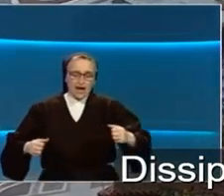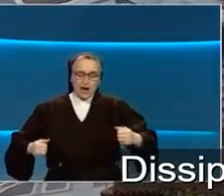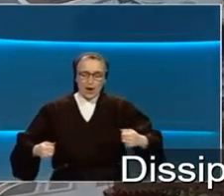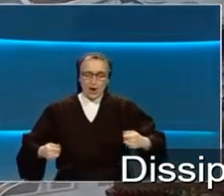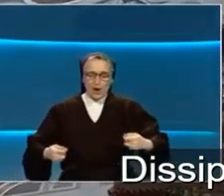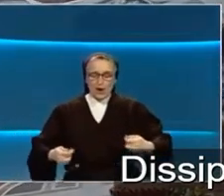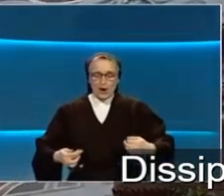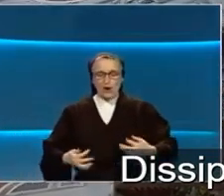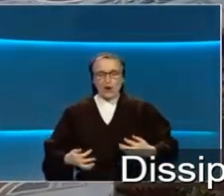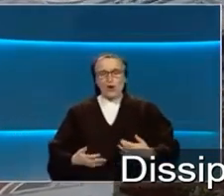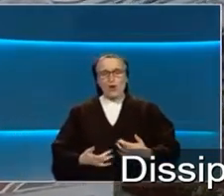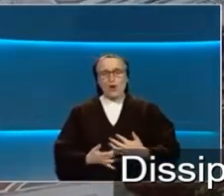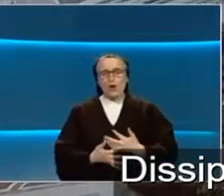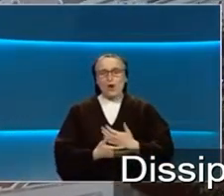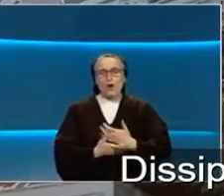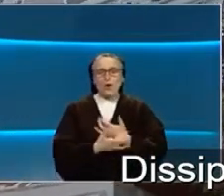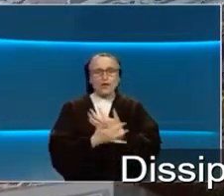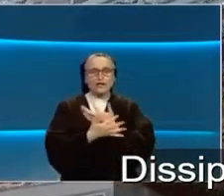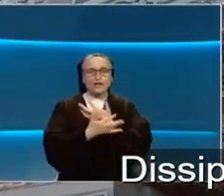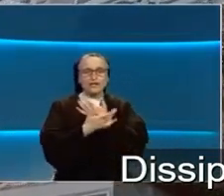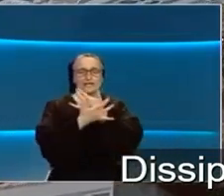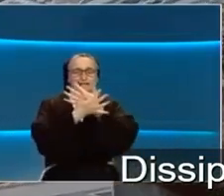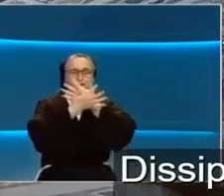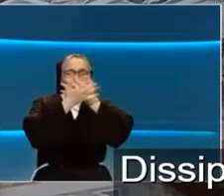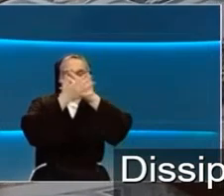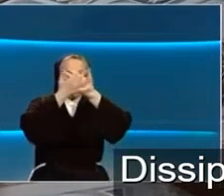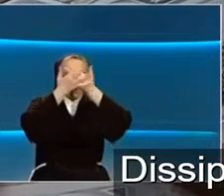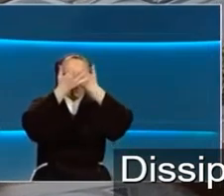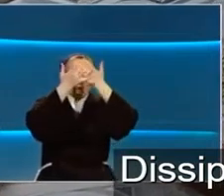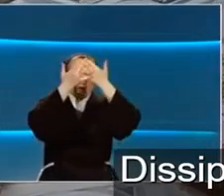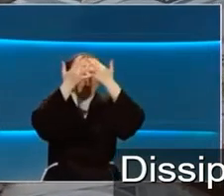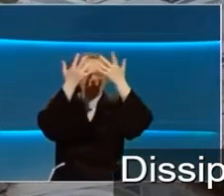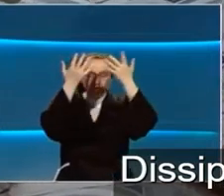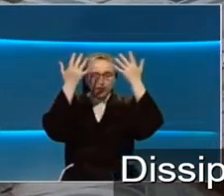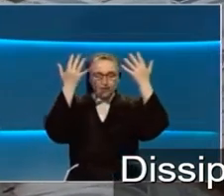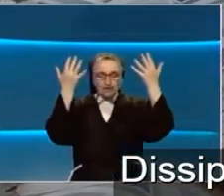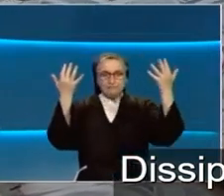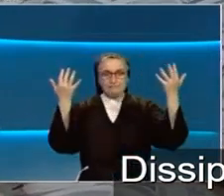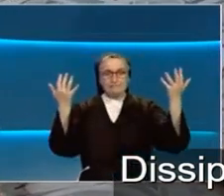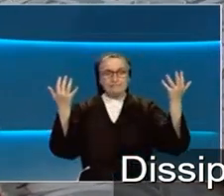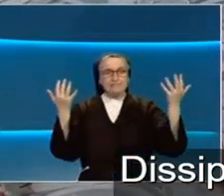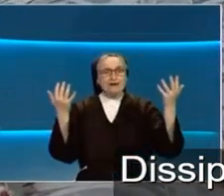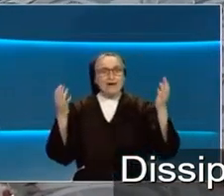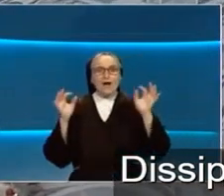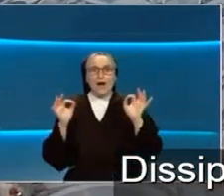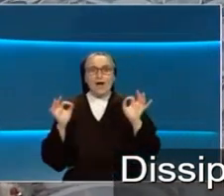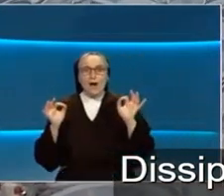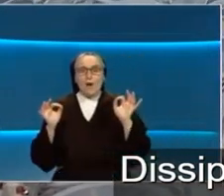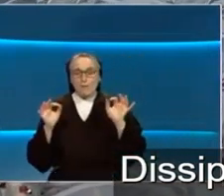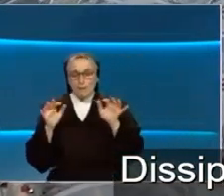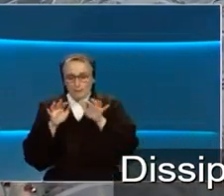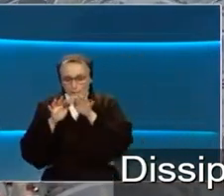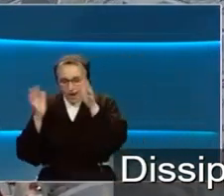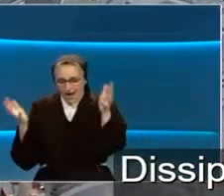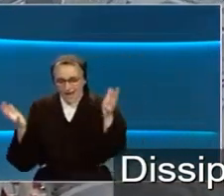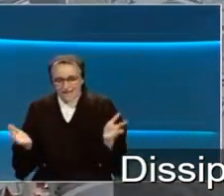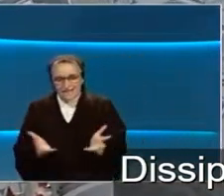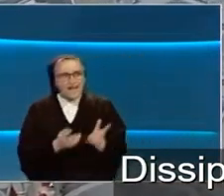In huius igitur noctis gratiam, suscipe sancte